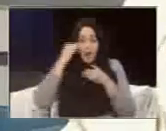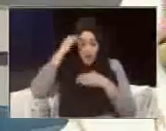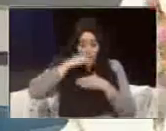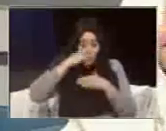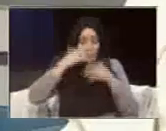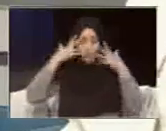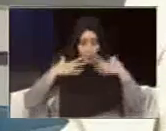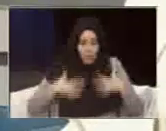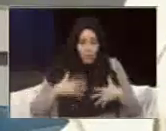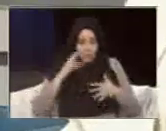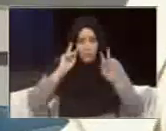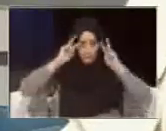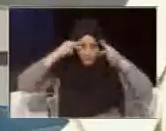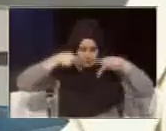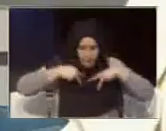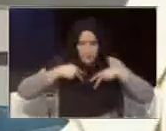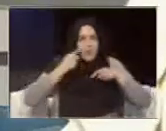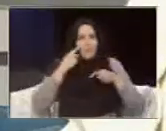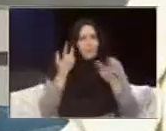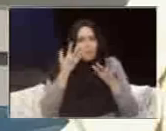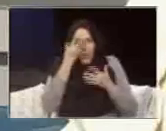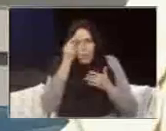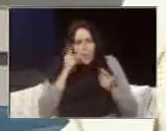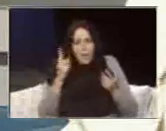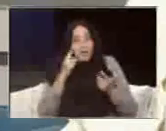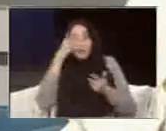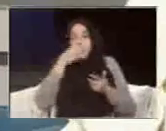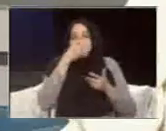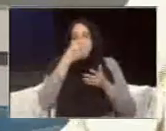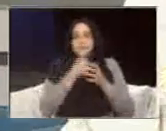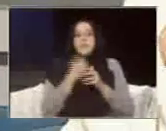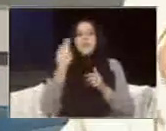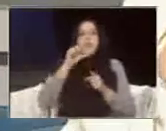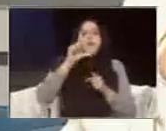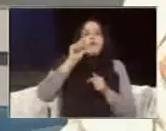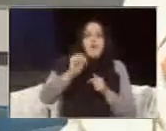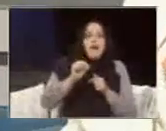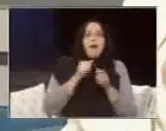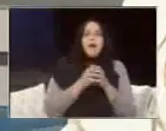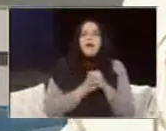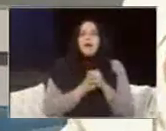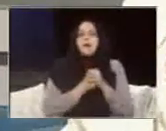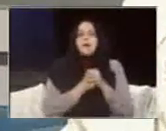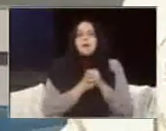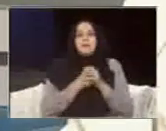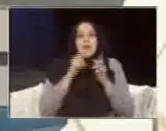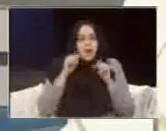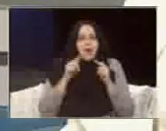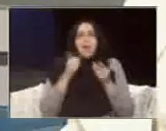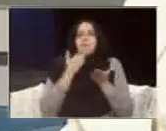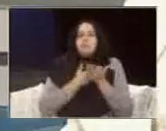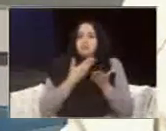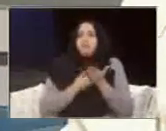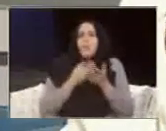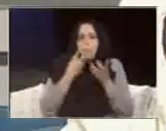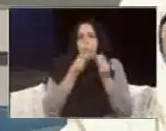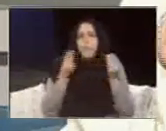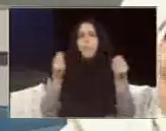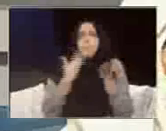يعني في الآية رقم 21 قبلها الآية 20 وفي الأرض آيات للموقنين ثم وفي أنفسكم أفلا